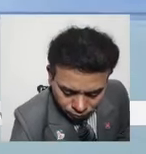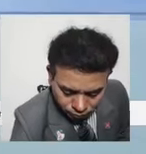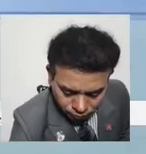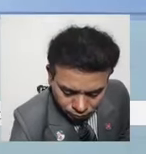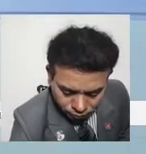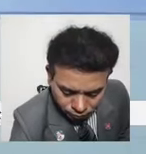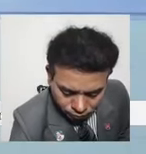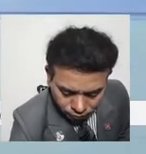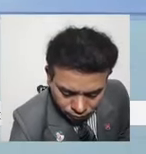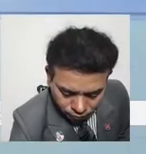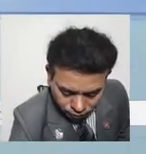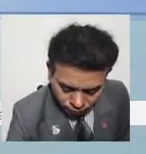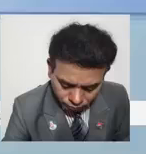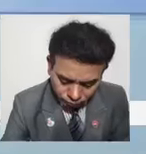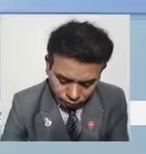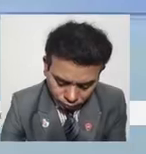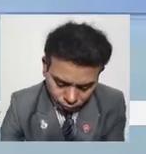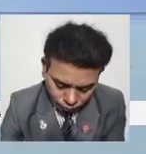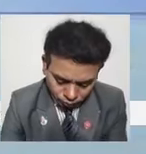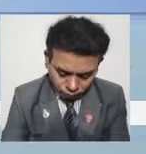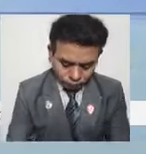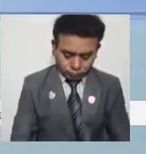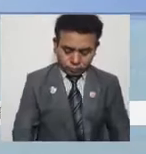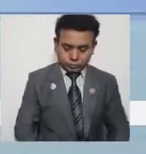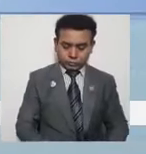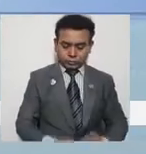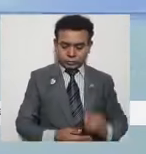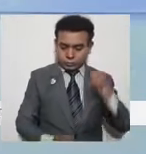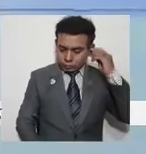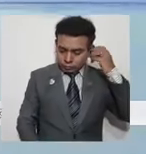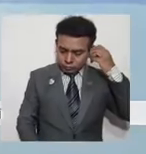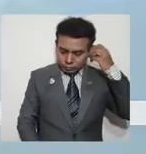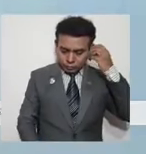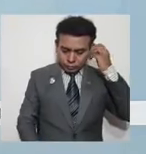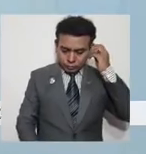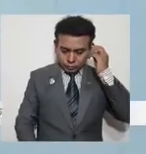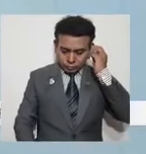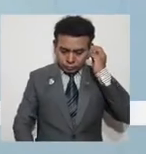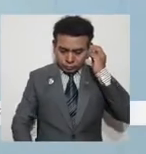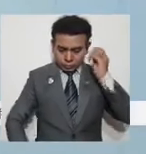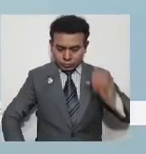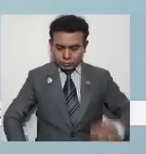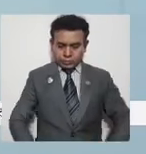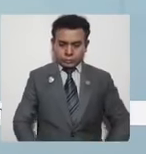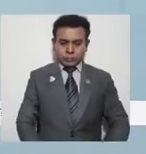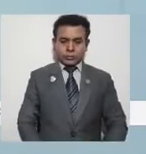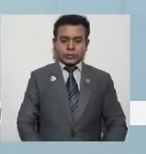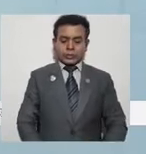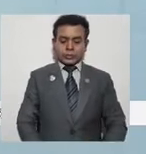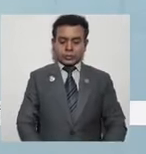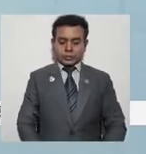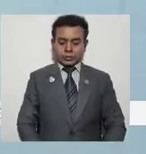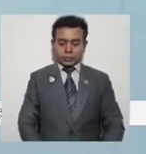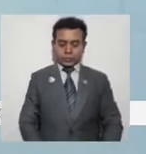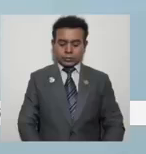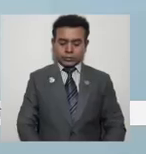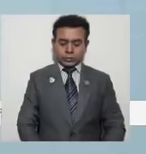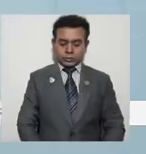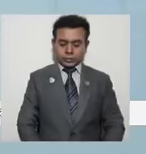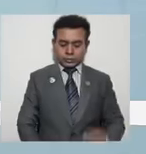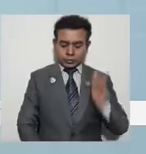যাচ্ছি। আমি অধ্যাপক ডাক্তার নাসিমা সুলতানা, অতিরিক্ত মহাপরিচালক প্রশাসন স্বাস্থ্য অধিদপ্তর।